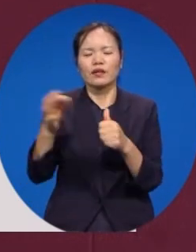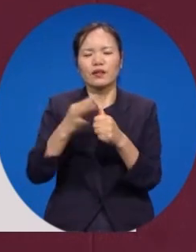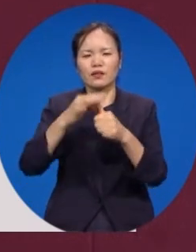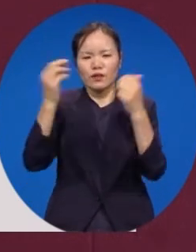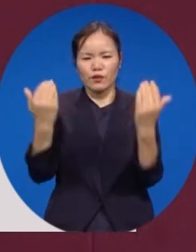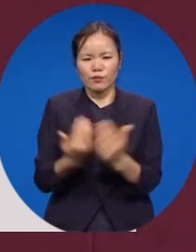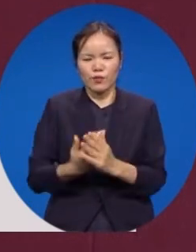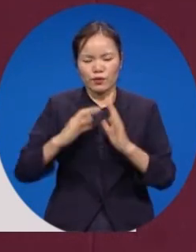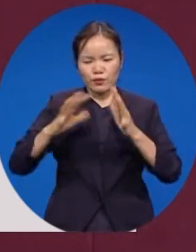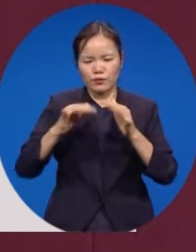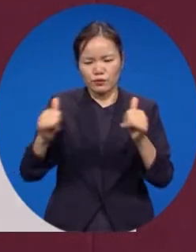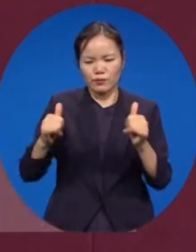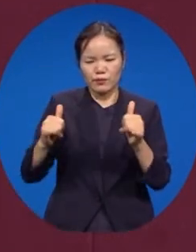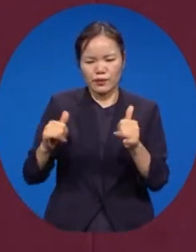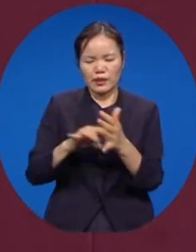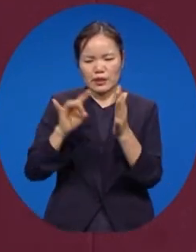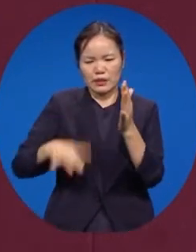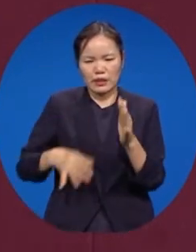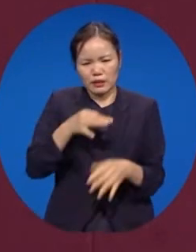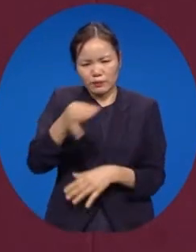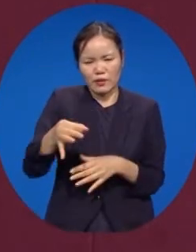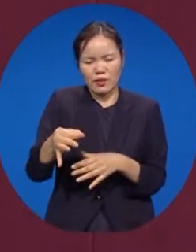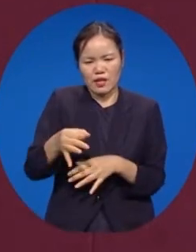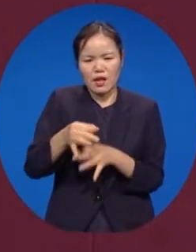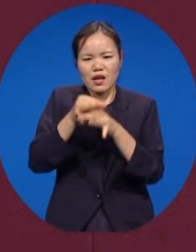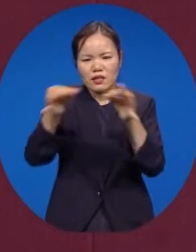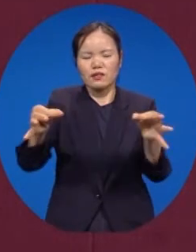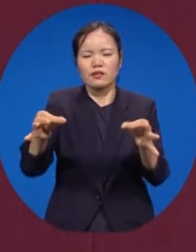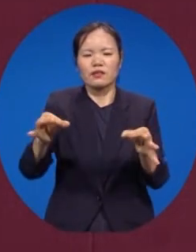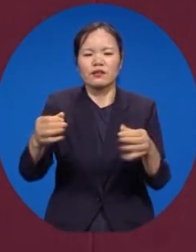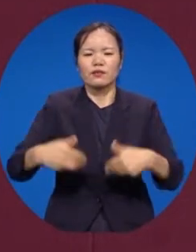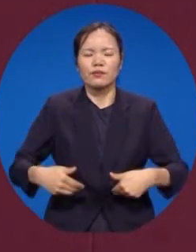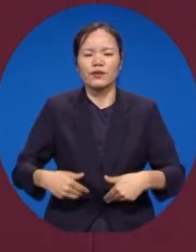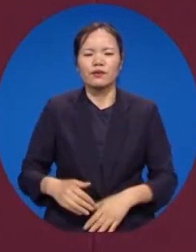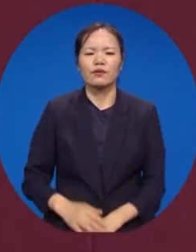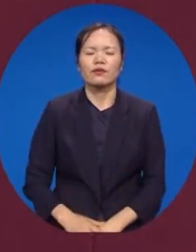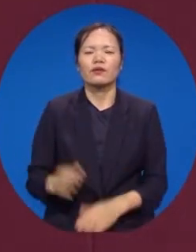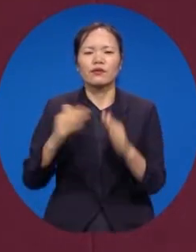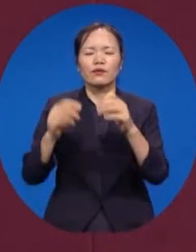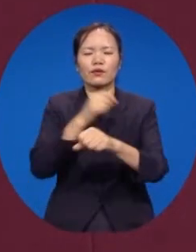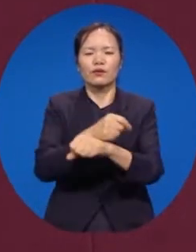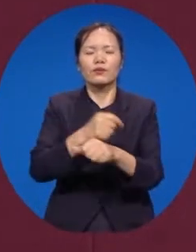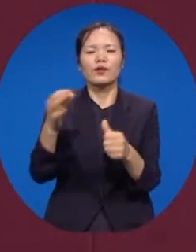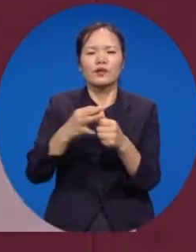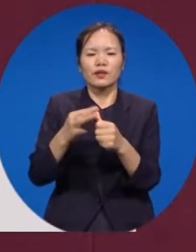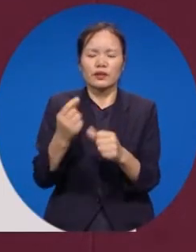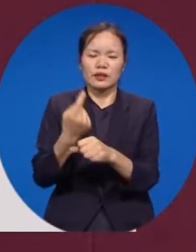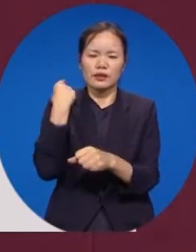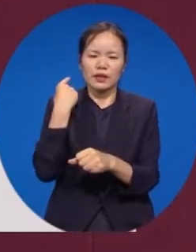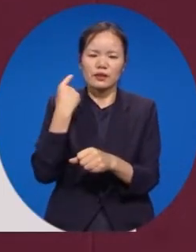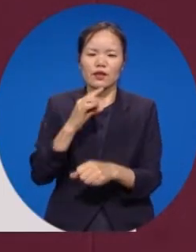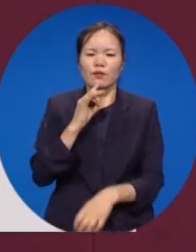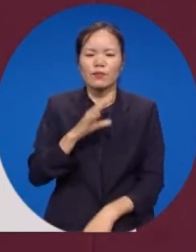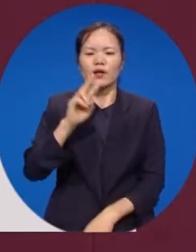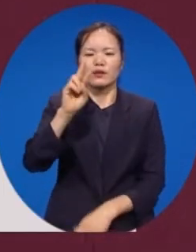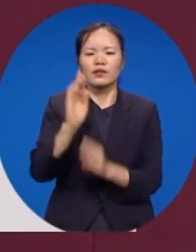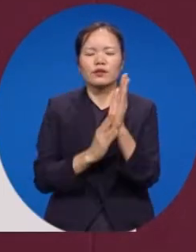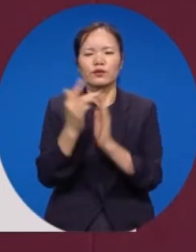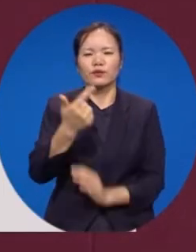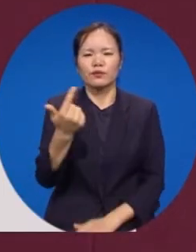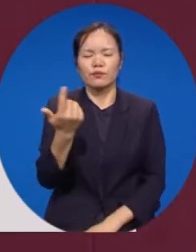모두 우리 국민이 지급해야 합니다. 공무원 연금은 지난 한 해에만 2조 600억 원의 적자를